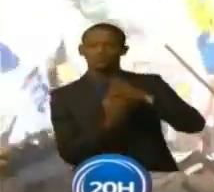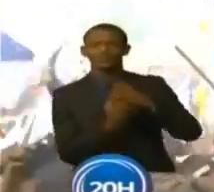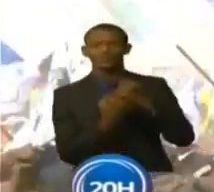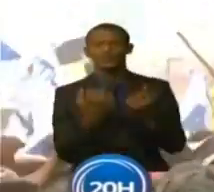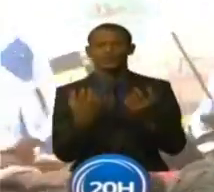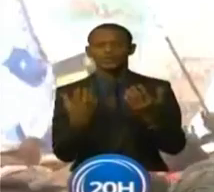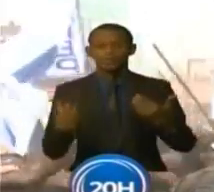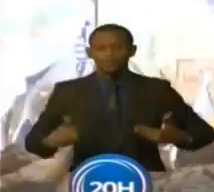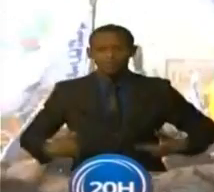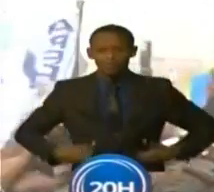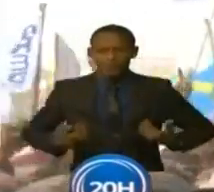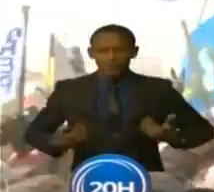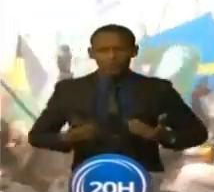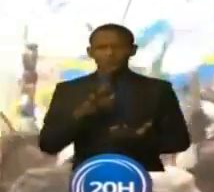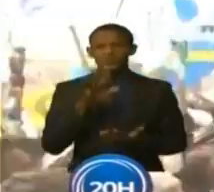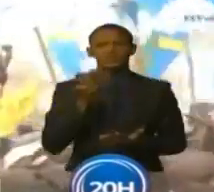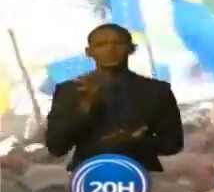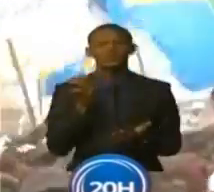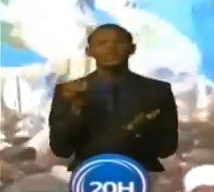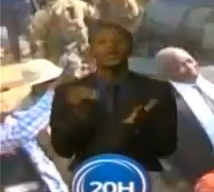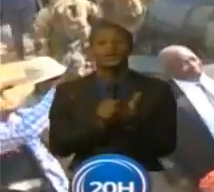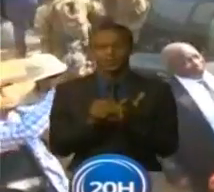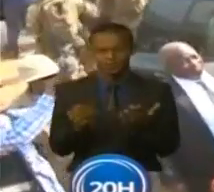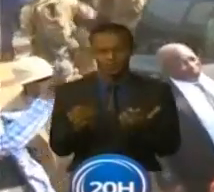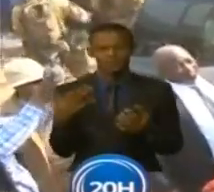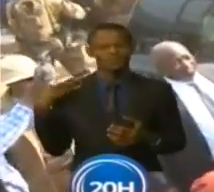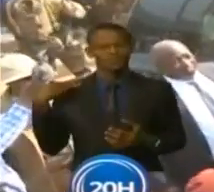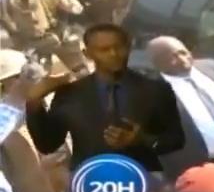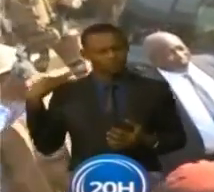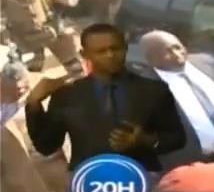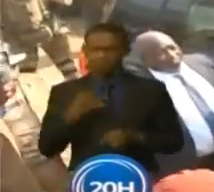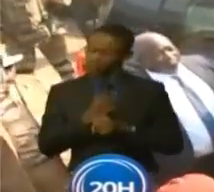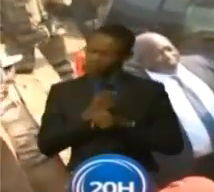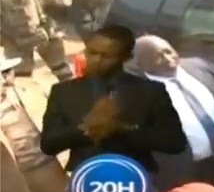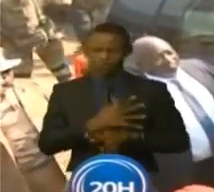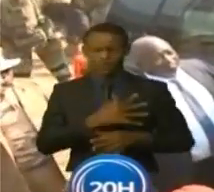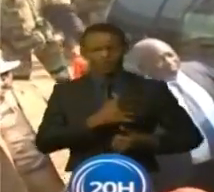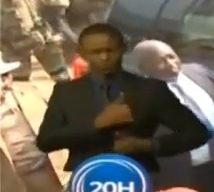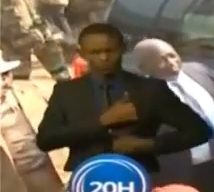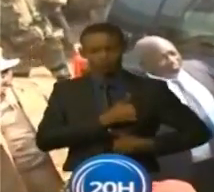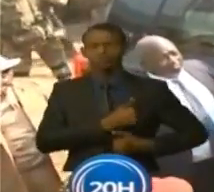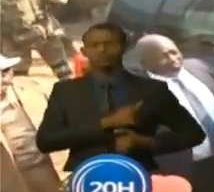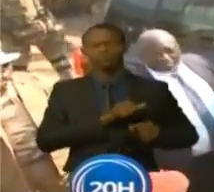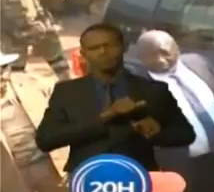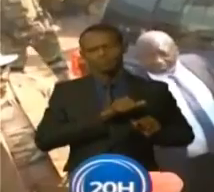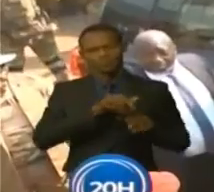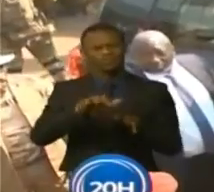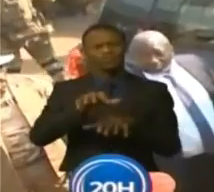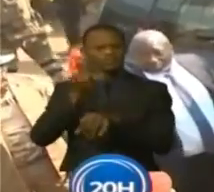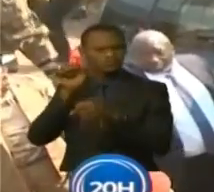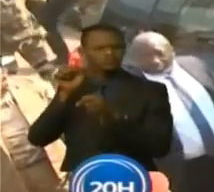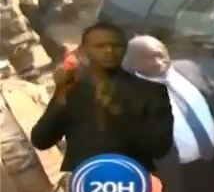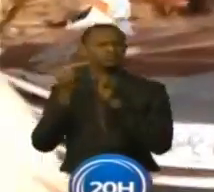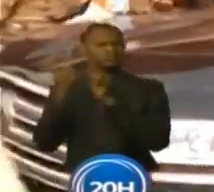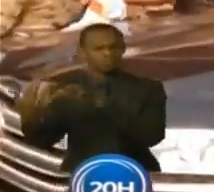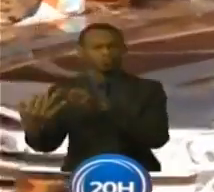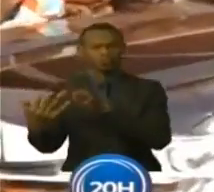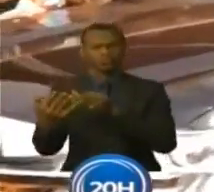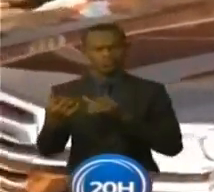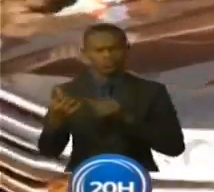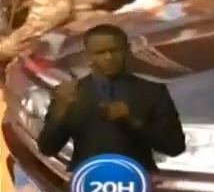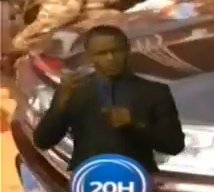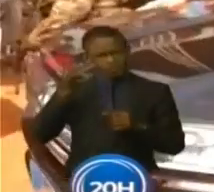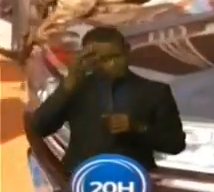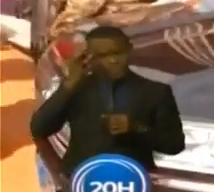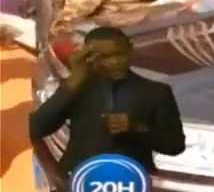jeunes formés, prêts à contrer les menaces de nos ennemis. Meeting terminé, le cortège présidentiel noyé dans la foule a